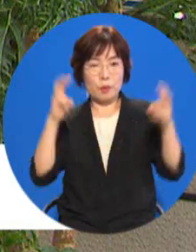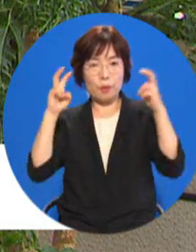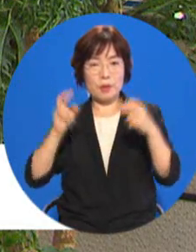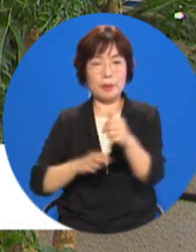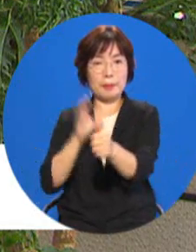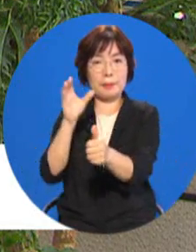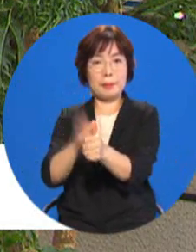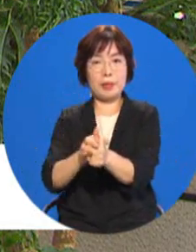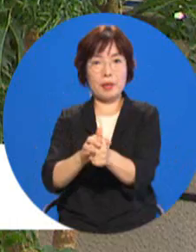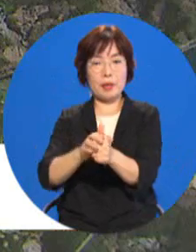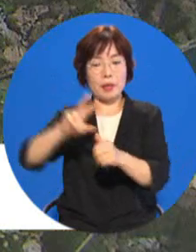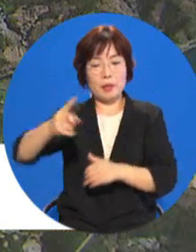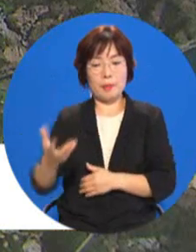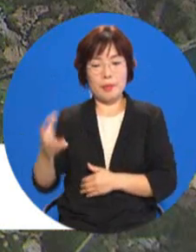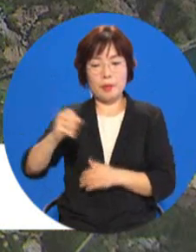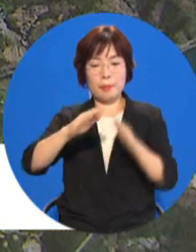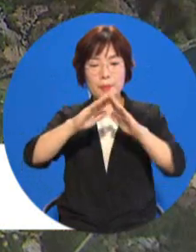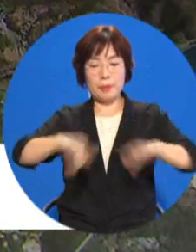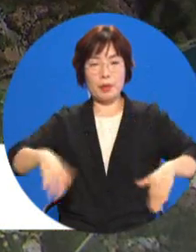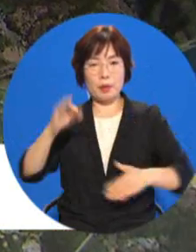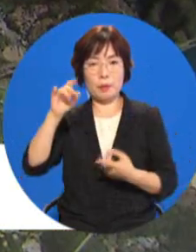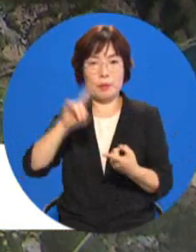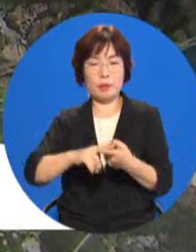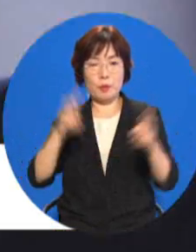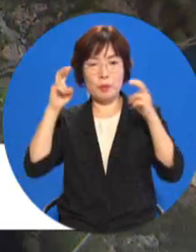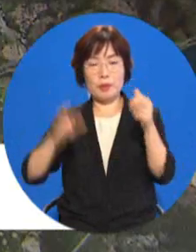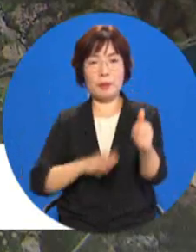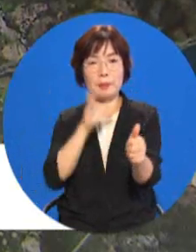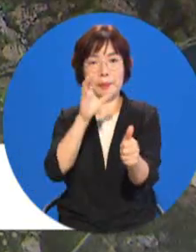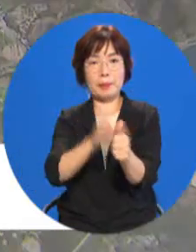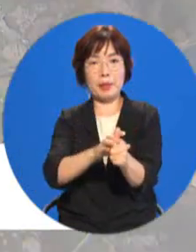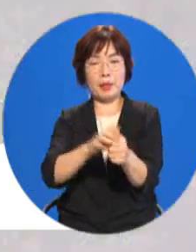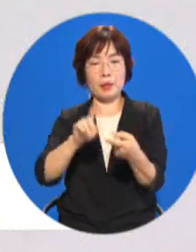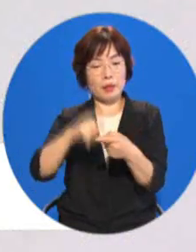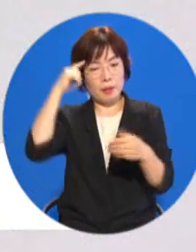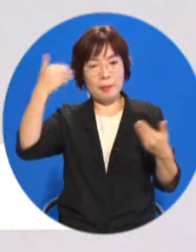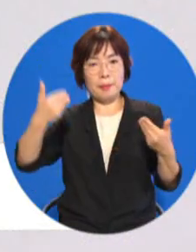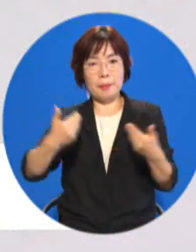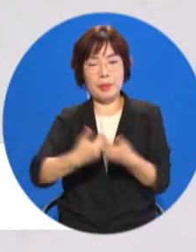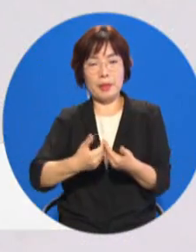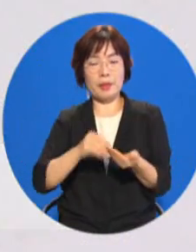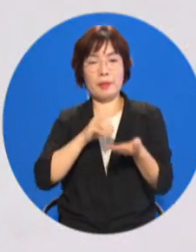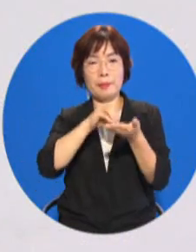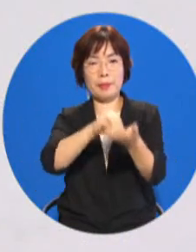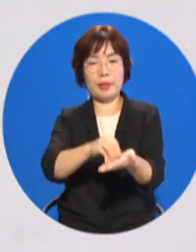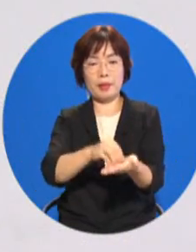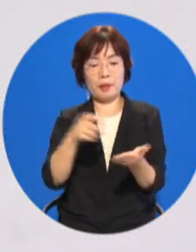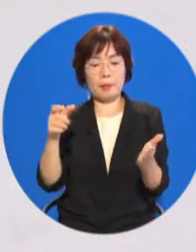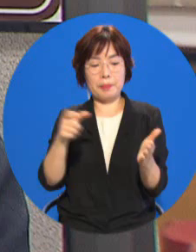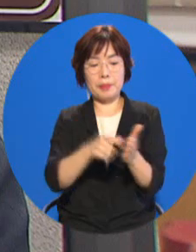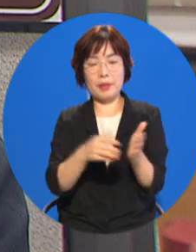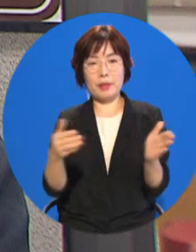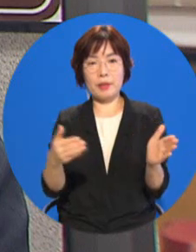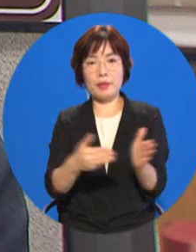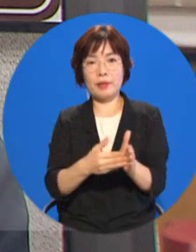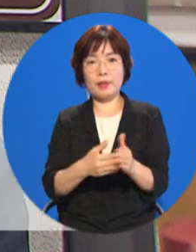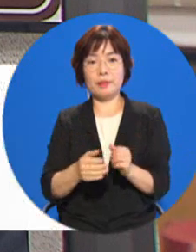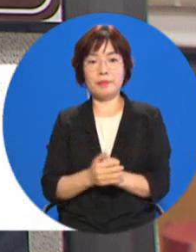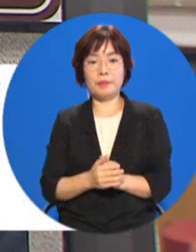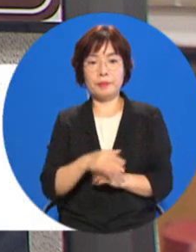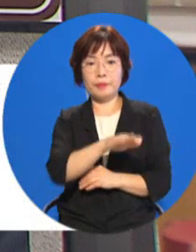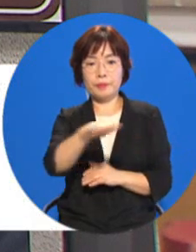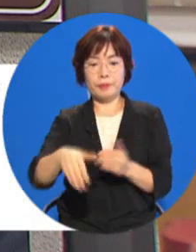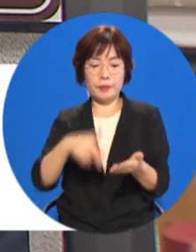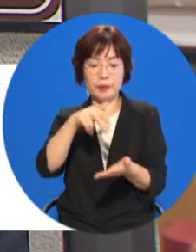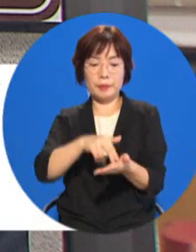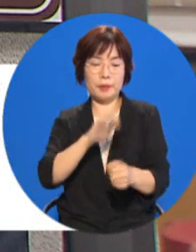때문에 200억 원 규모의 철거 비용도 업체가 부담해야 한다는 입장을 반대 신청에 밝히고 있습니다. 그런데 저희들은